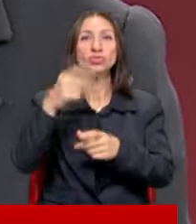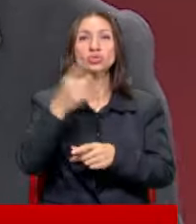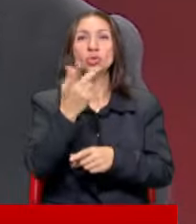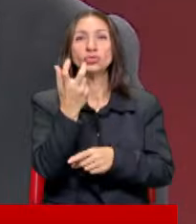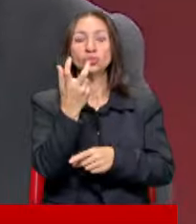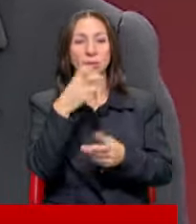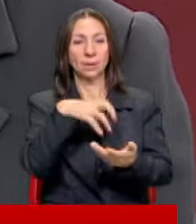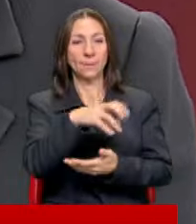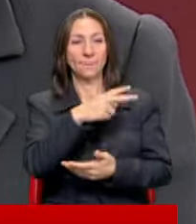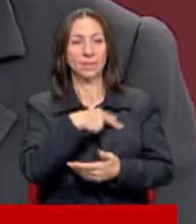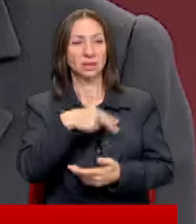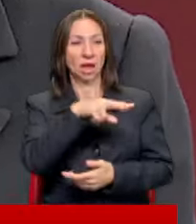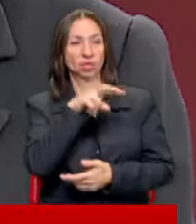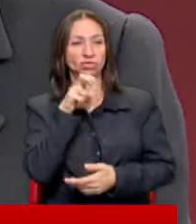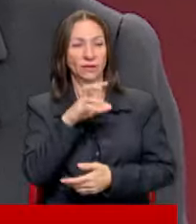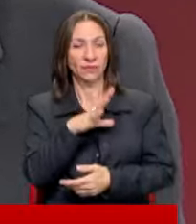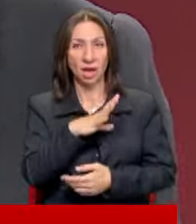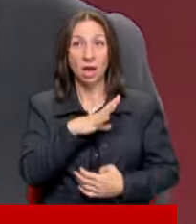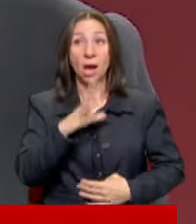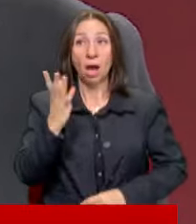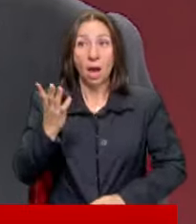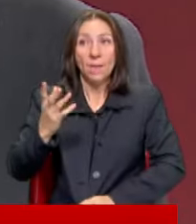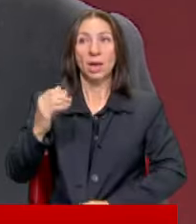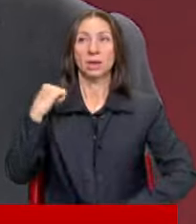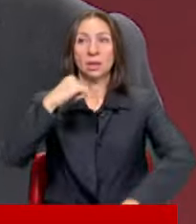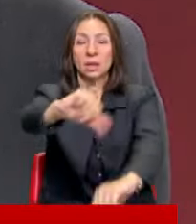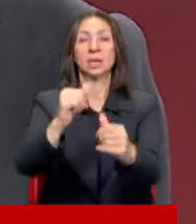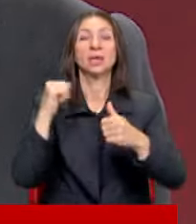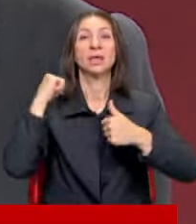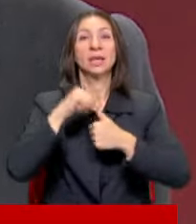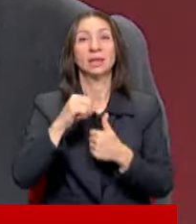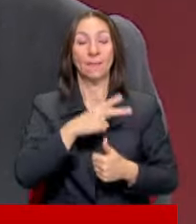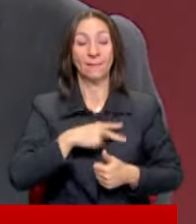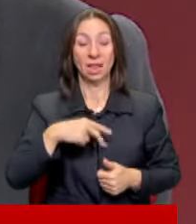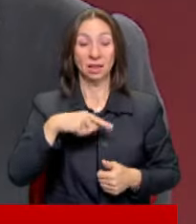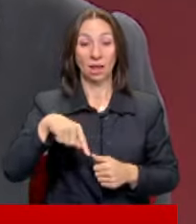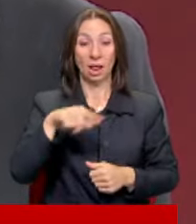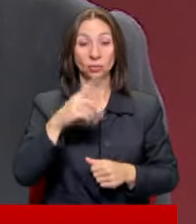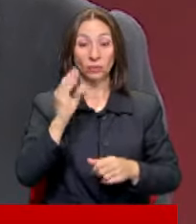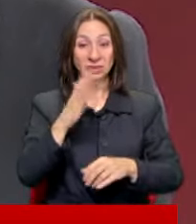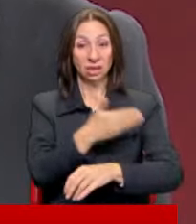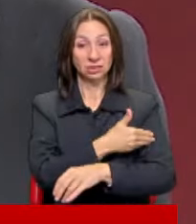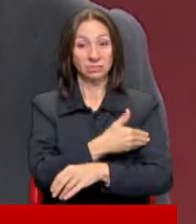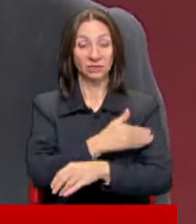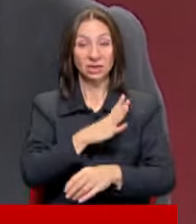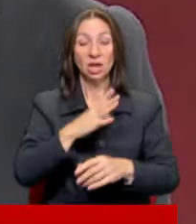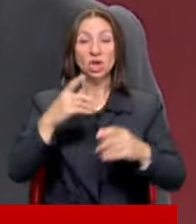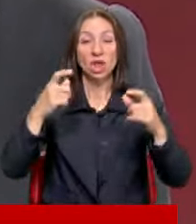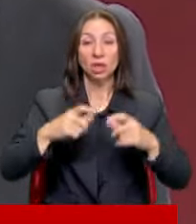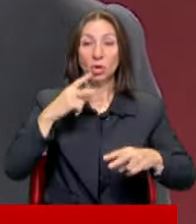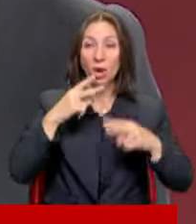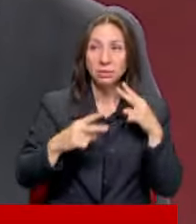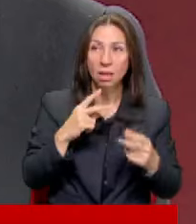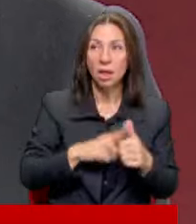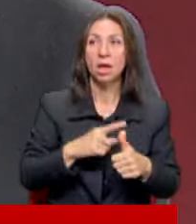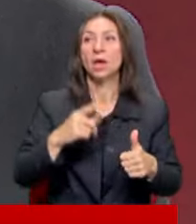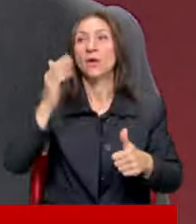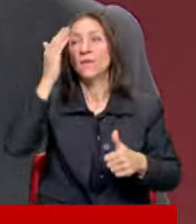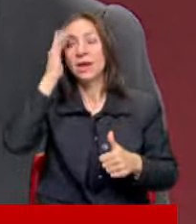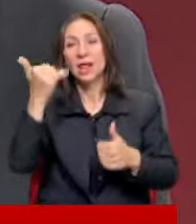3'lük bir pay belediyelerden alınacaklar ama yine de belediyeler Hani Burada bir sürü hizmet varken işte Kent lokantaları